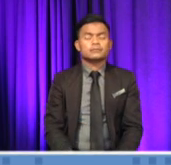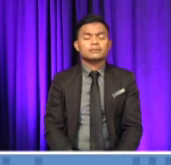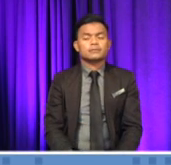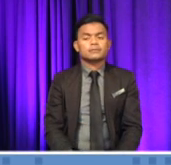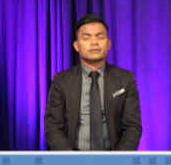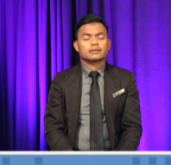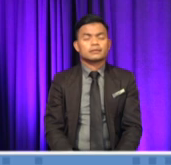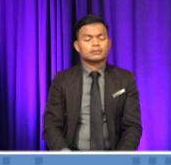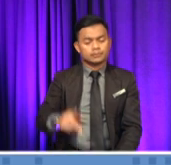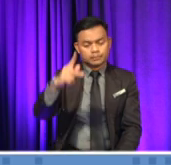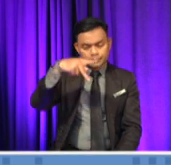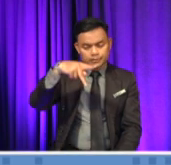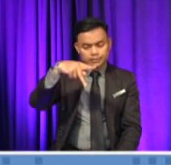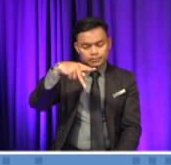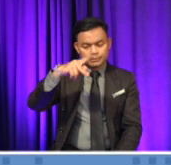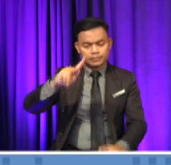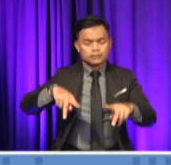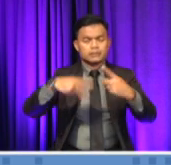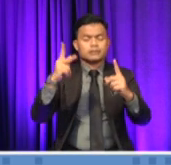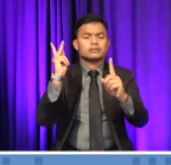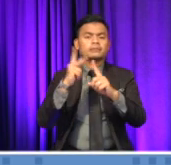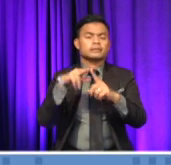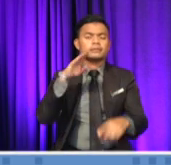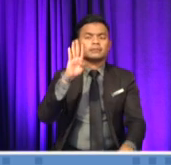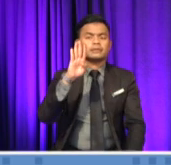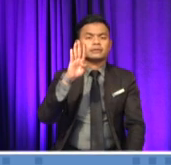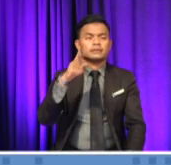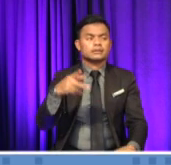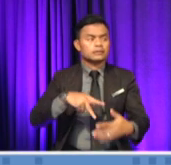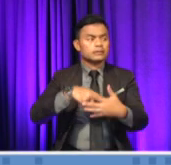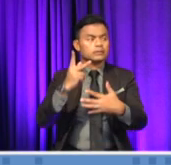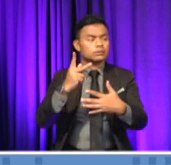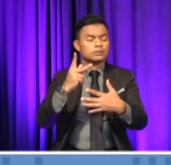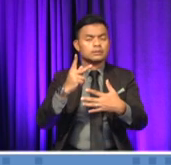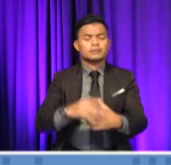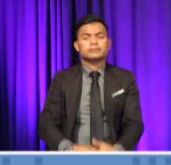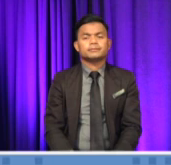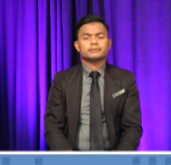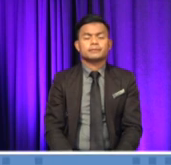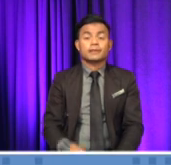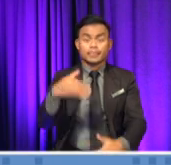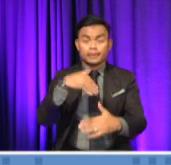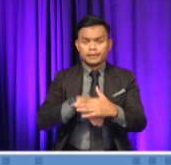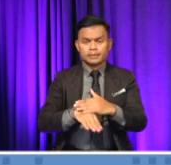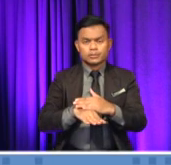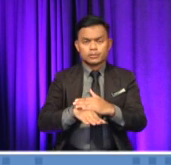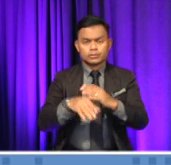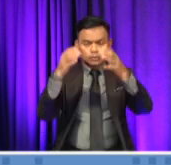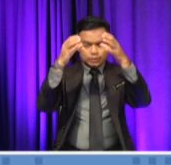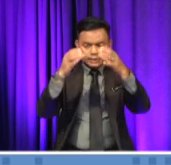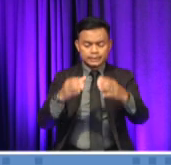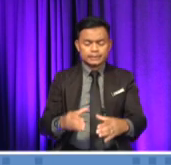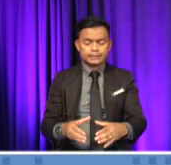kepada Bi Oke keluar apa dek ya ini eee injak kalian berada di masuk pada silinder dia